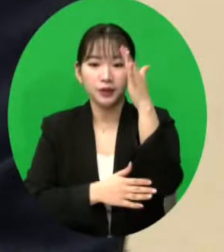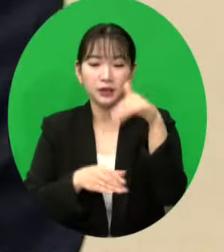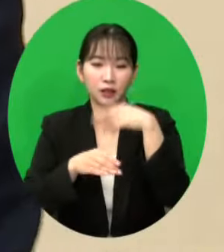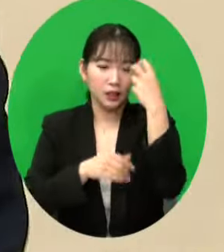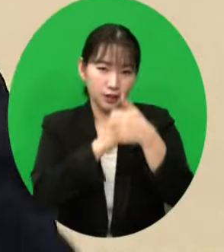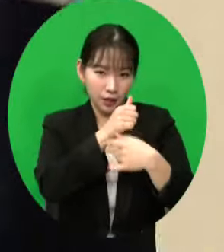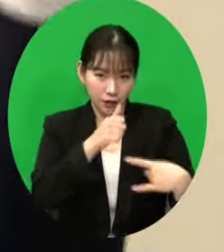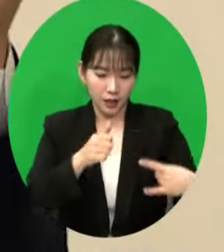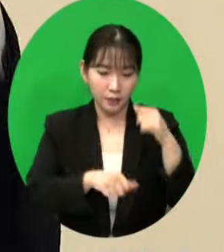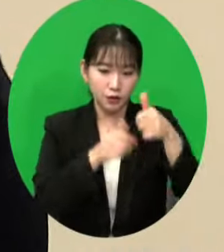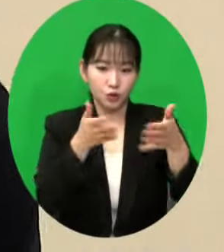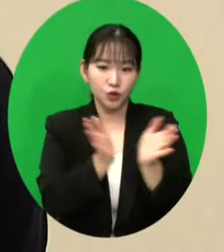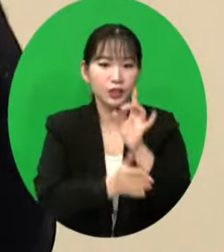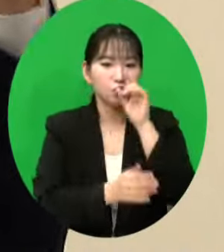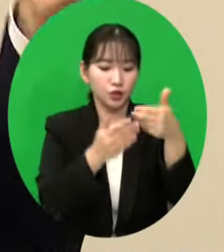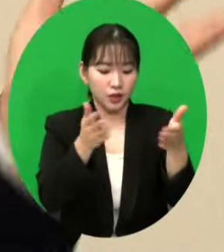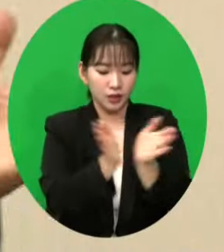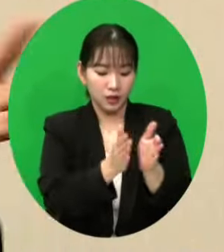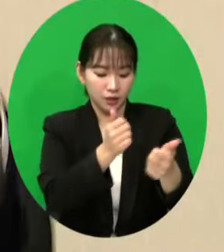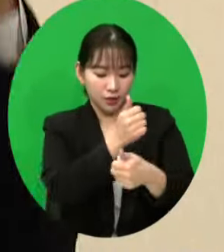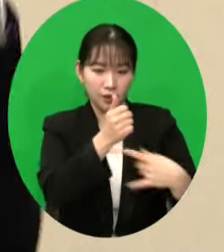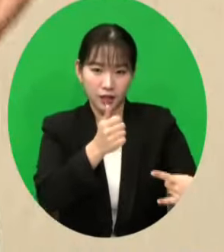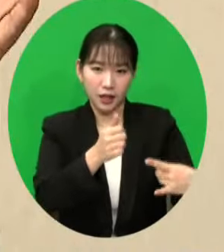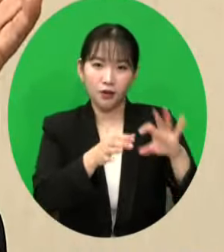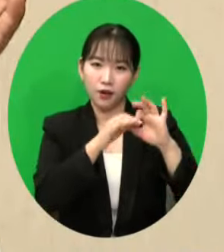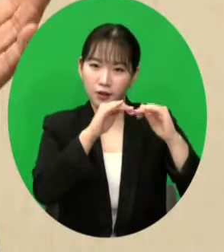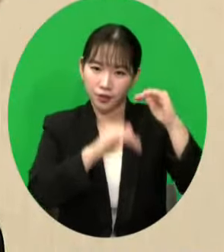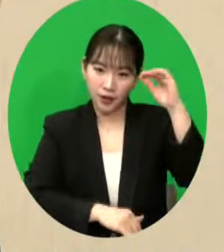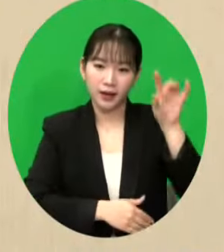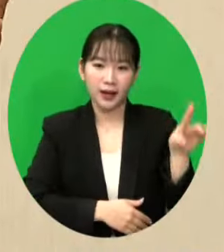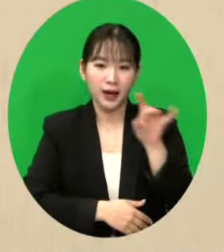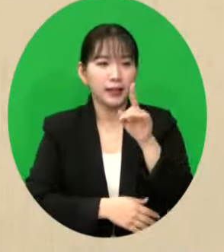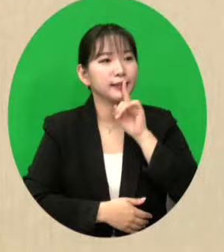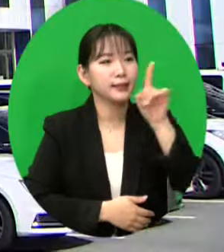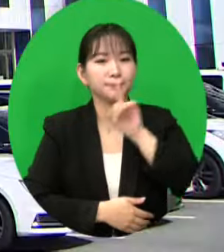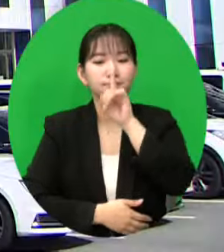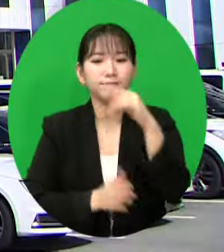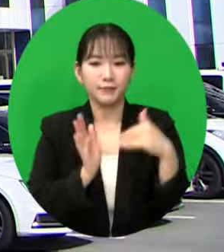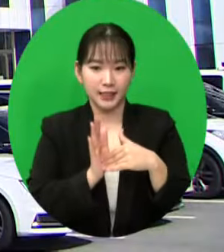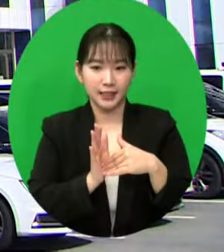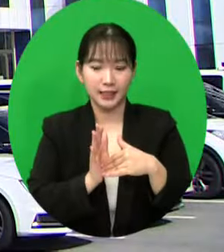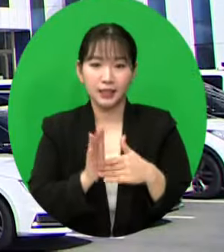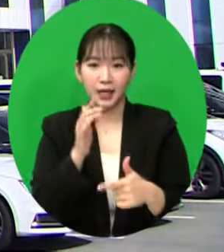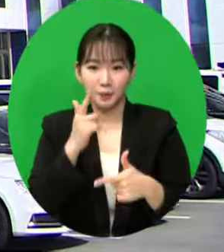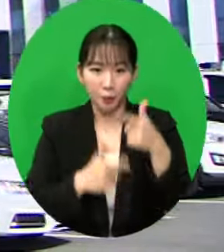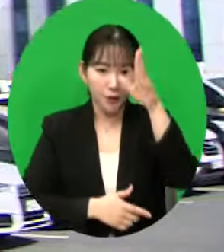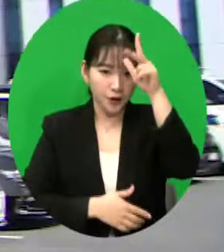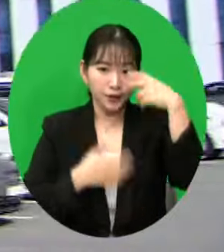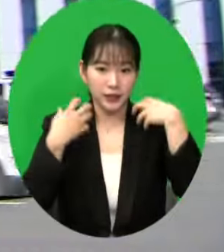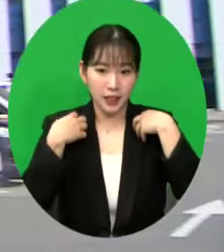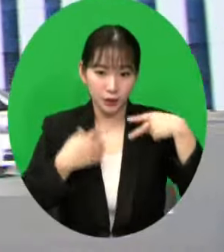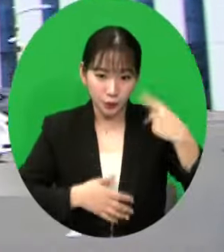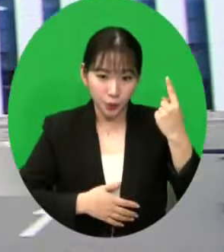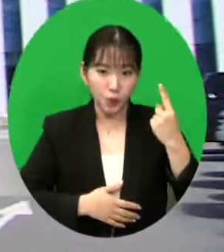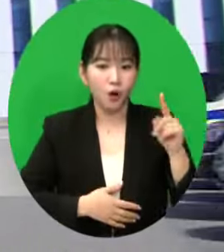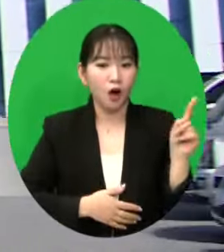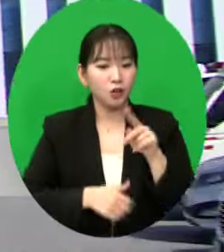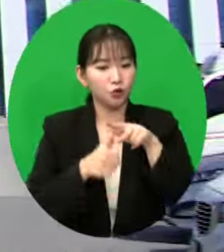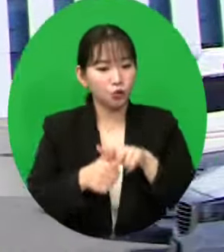선관위와 민주당 중앙당 선관위에도 관련 내용을 각각 신고했습니다. 목포 경찰도 모